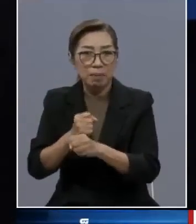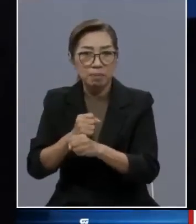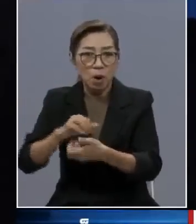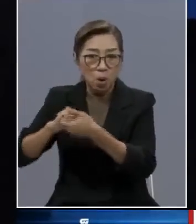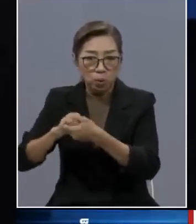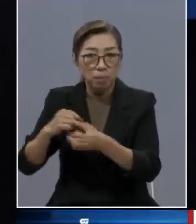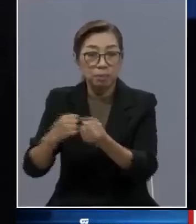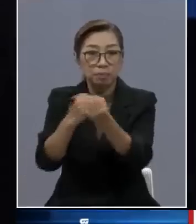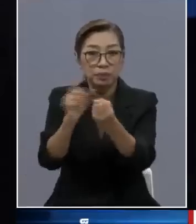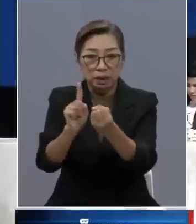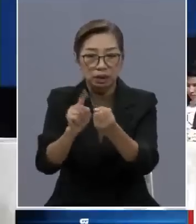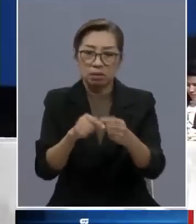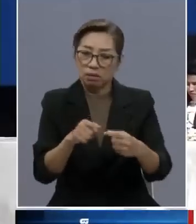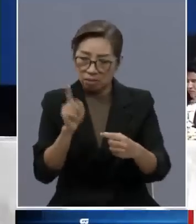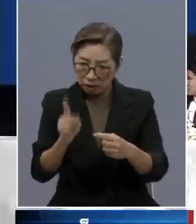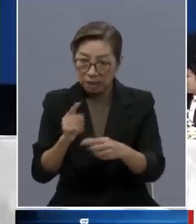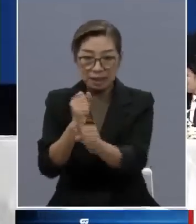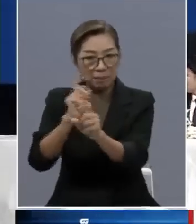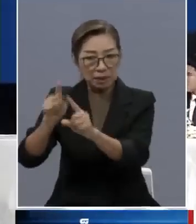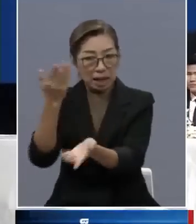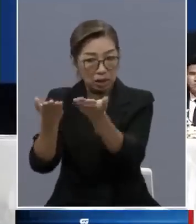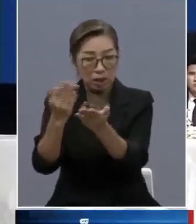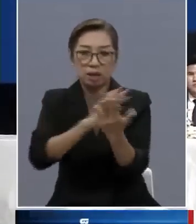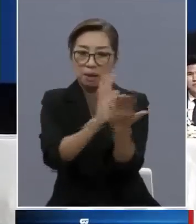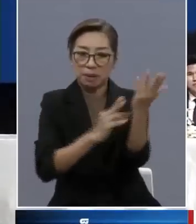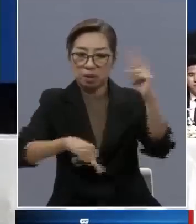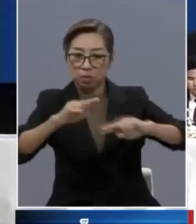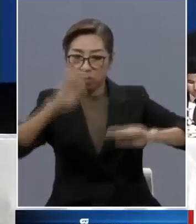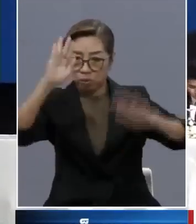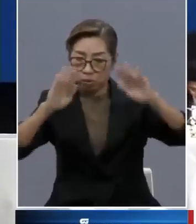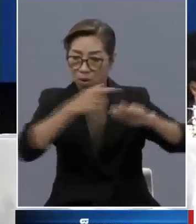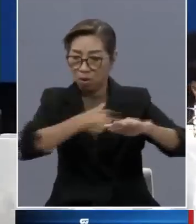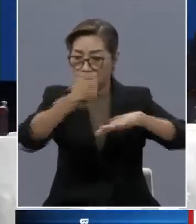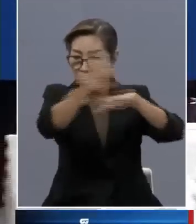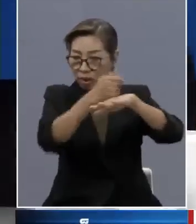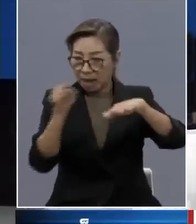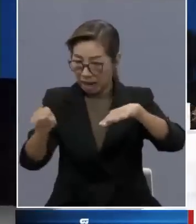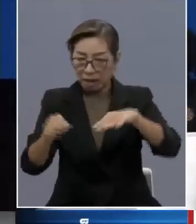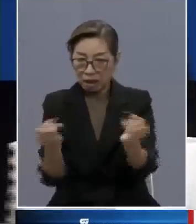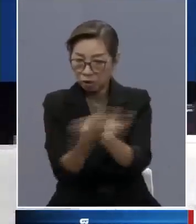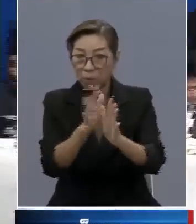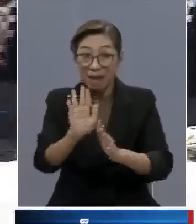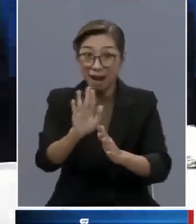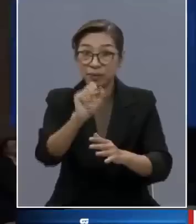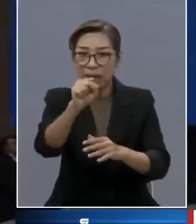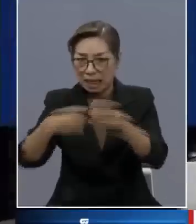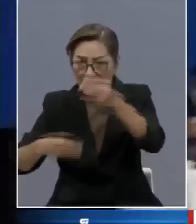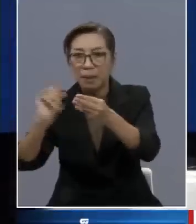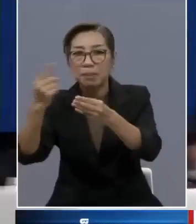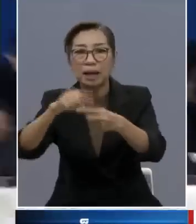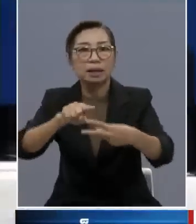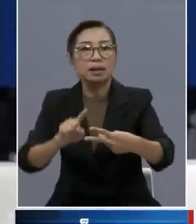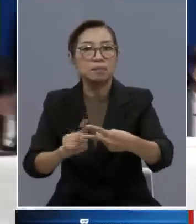ทบกับรูปแบบของรัฐและการปกครองในระบอบประชาธิปไตยอันมีพระมหากษัตริย์ทรงเป็นประมุขอันนี้เรื่องนึงกับอีกเรื่อง